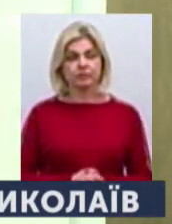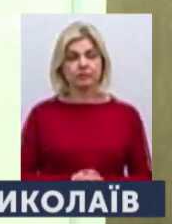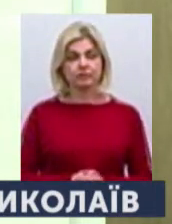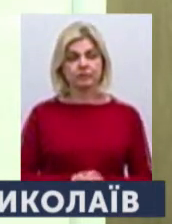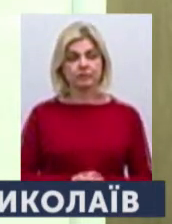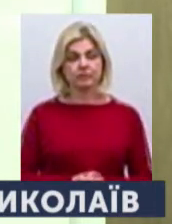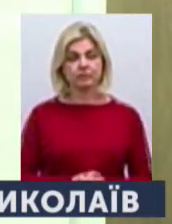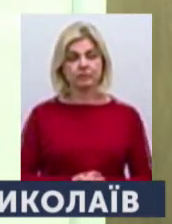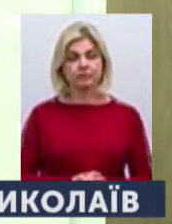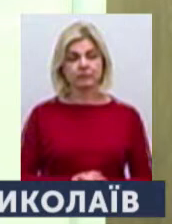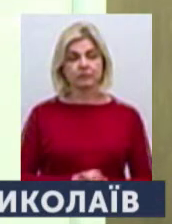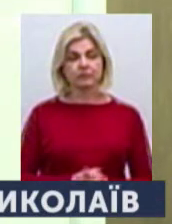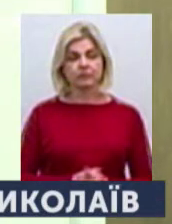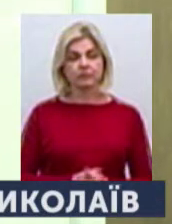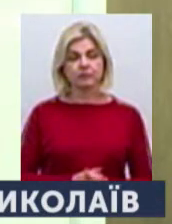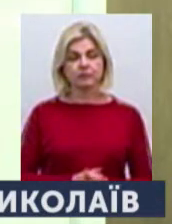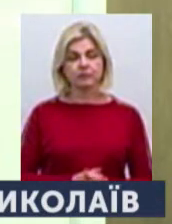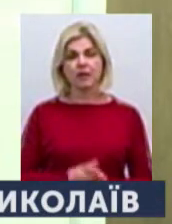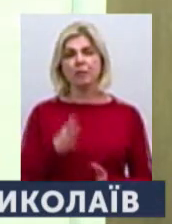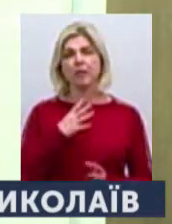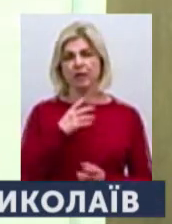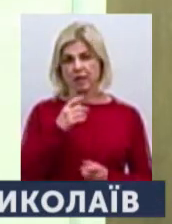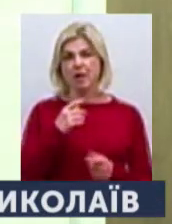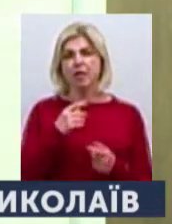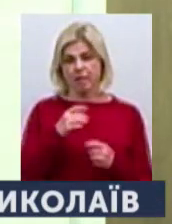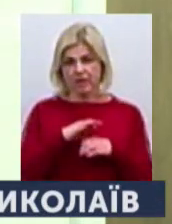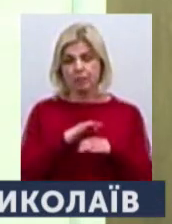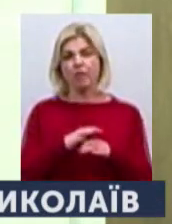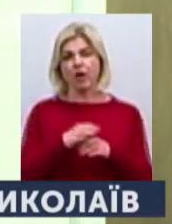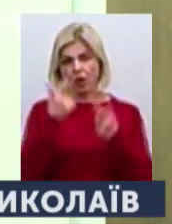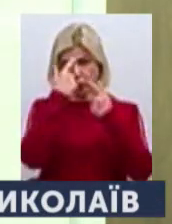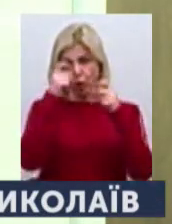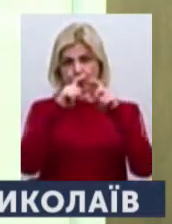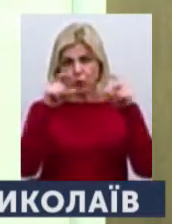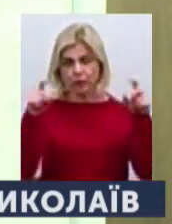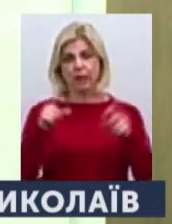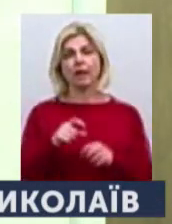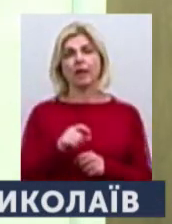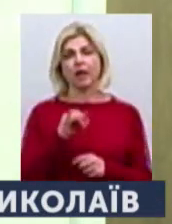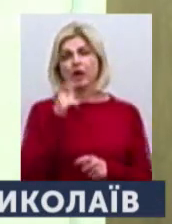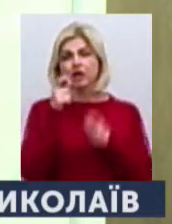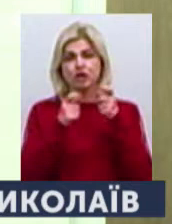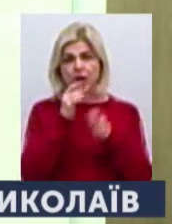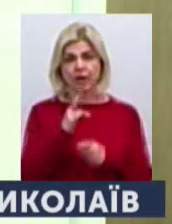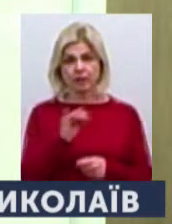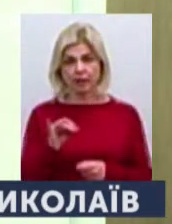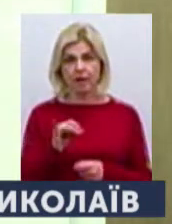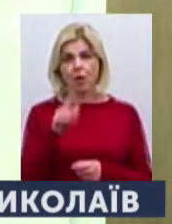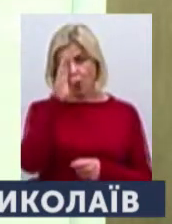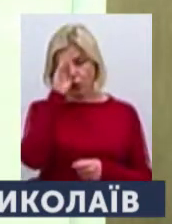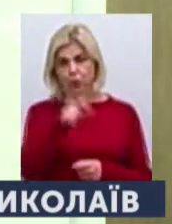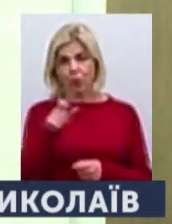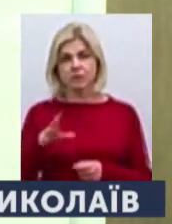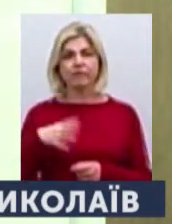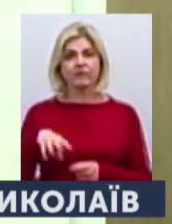відбувалися теж якісь там лозунги, кричалки. Хлопці ці всі були